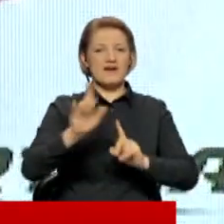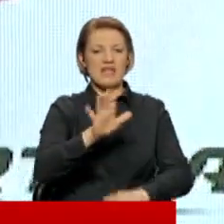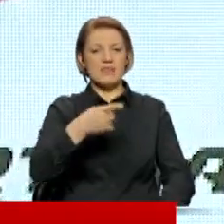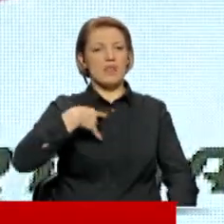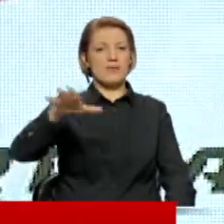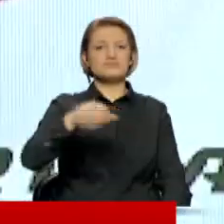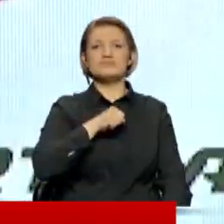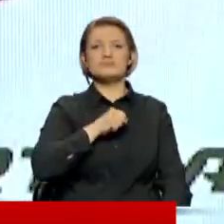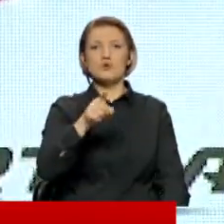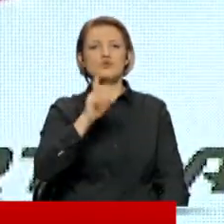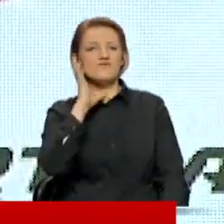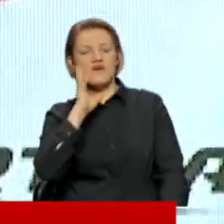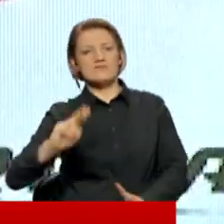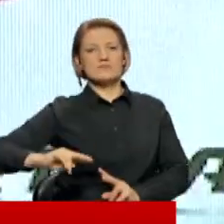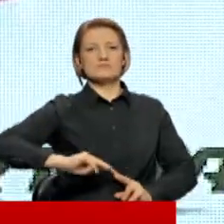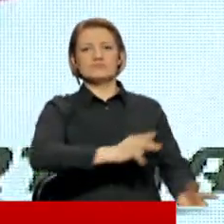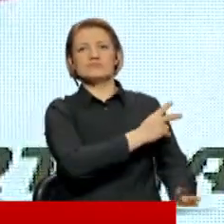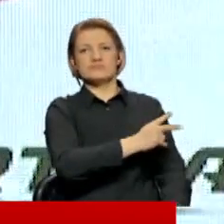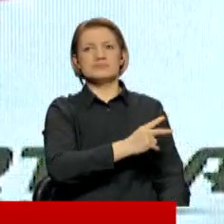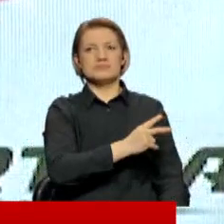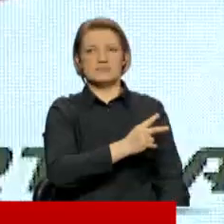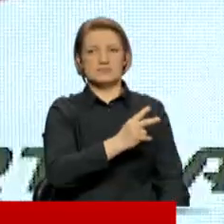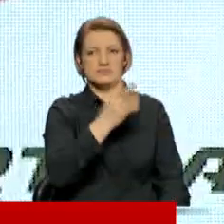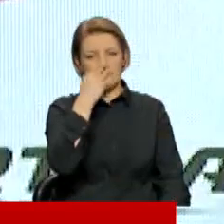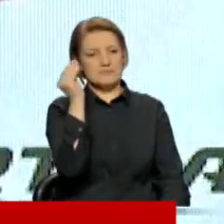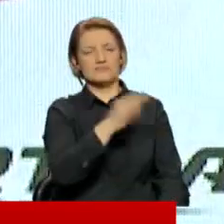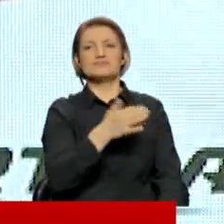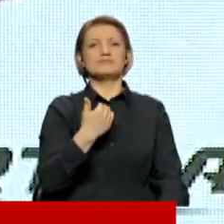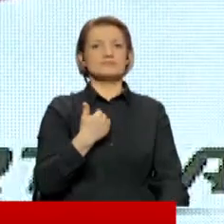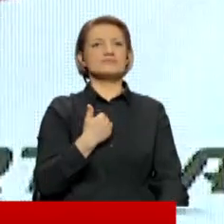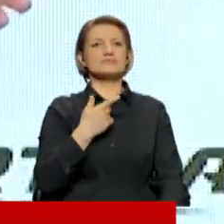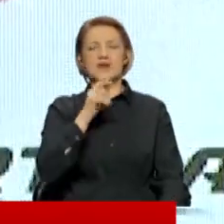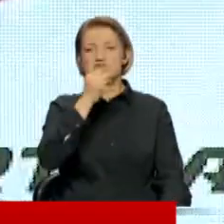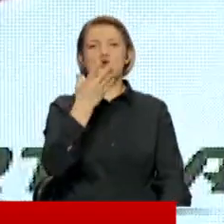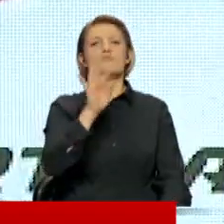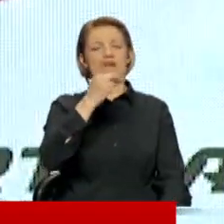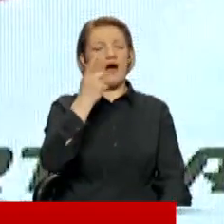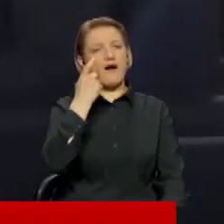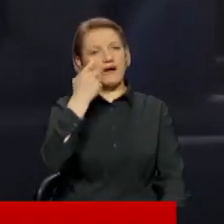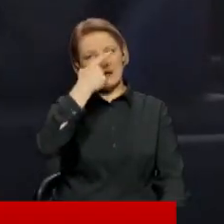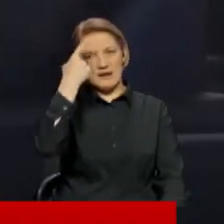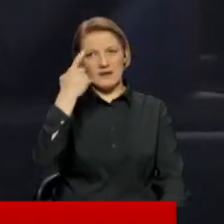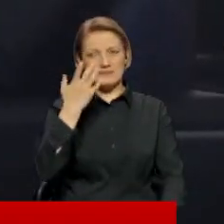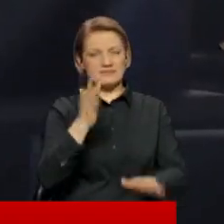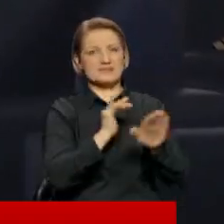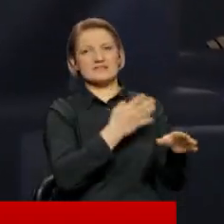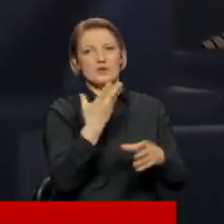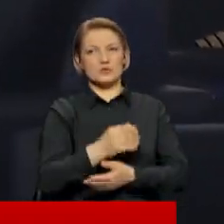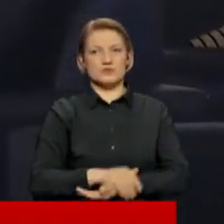bin liraya aldım ve onu da vakıflarımızdan bir tanesine verdik hiç olmazsa bir hayırları dokunursun